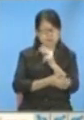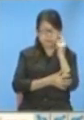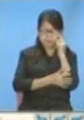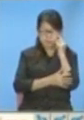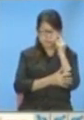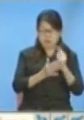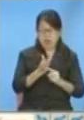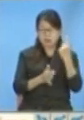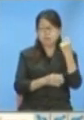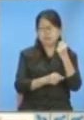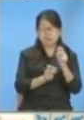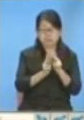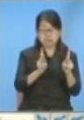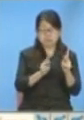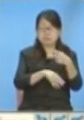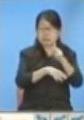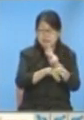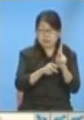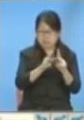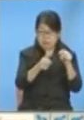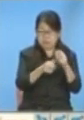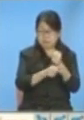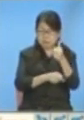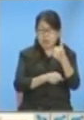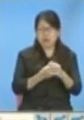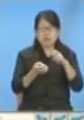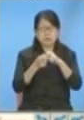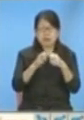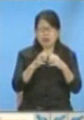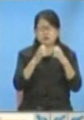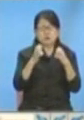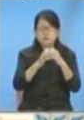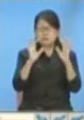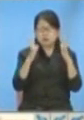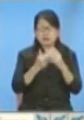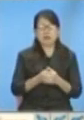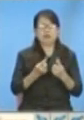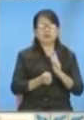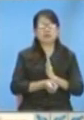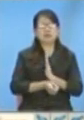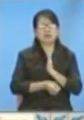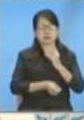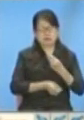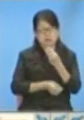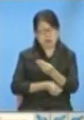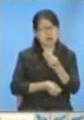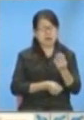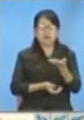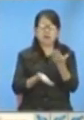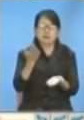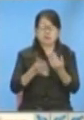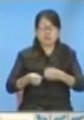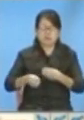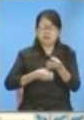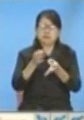ได้ตั้งแต่ต้นอยู่แล้วเพราะมันไม่ได้สลับซับซ้อนอะไรแต่เพื่อให้เกียรติกับสมาชิกครับถึงได้ให้มีการอภิปร